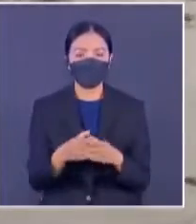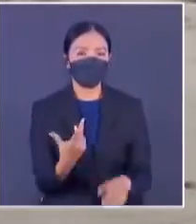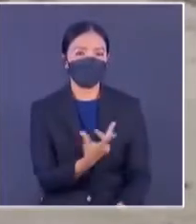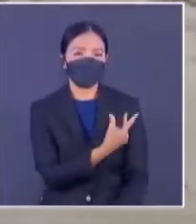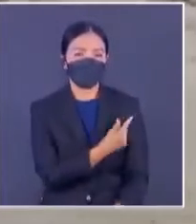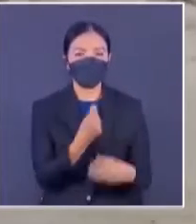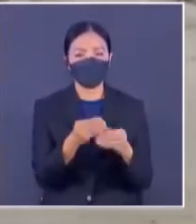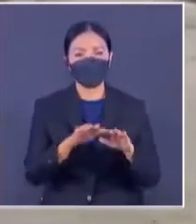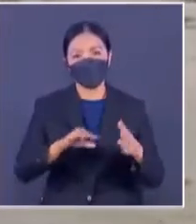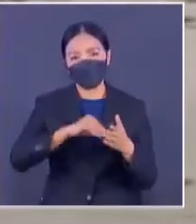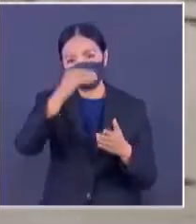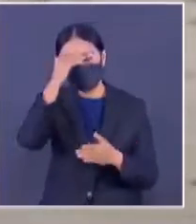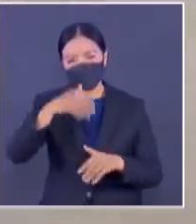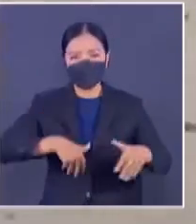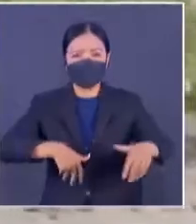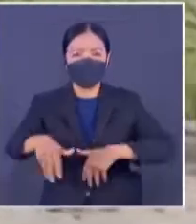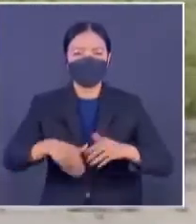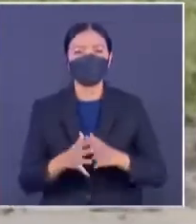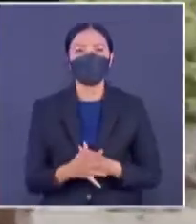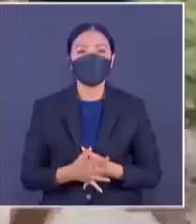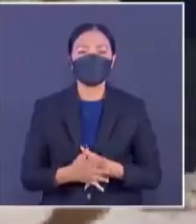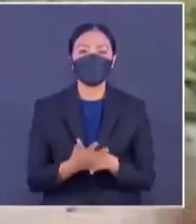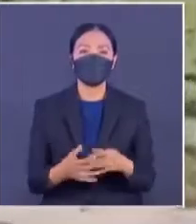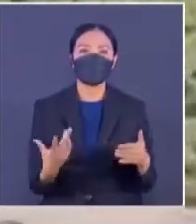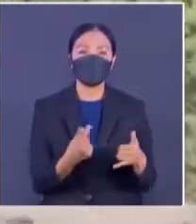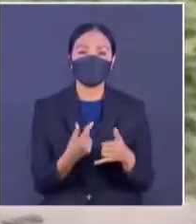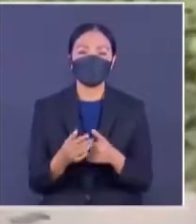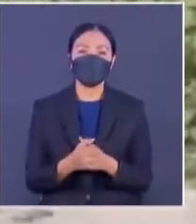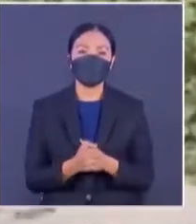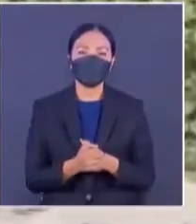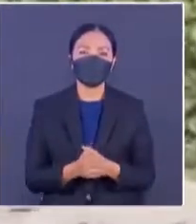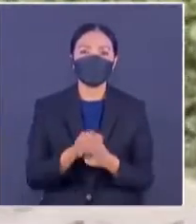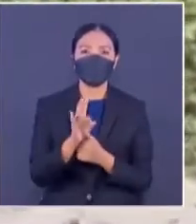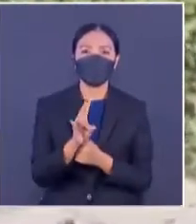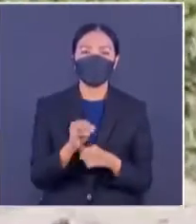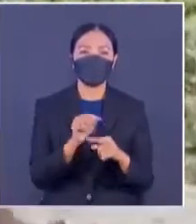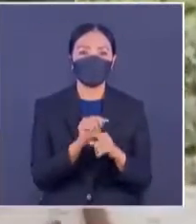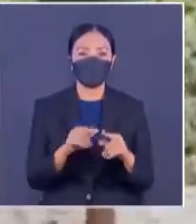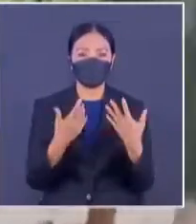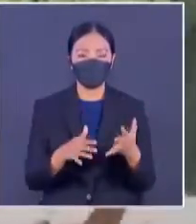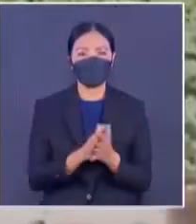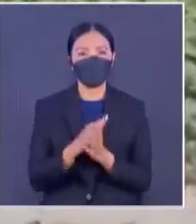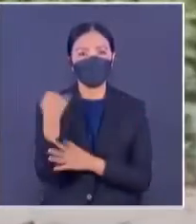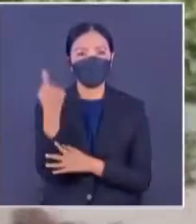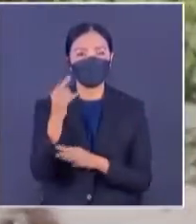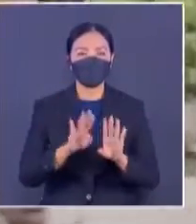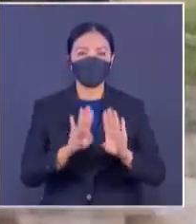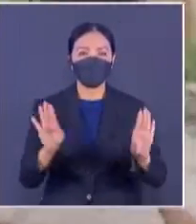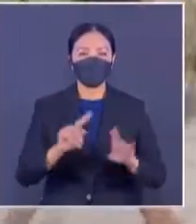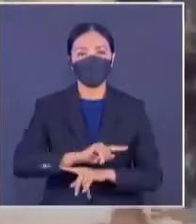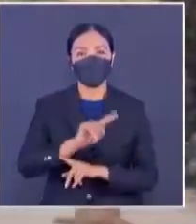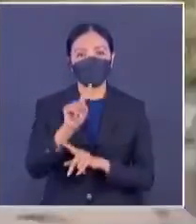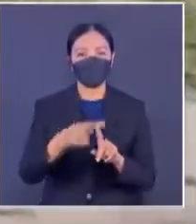คซีนให้กับเด็กนักเรียนและประชาชนนะครับเพื่อให้ได้รับวัคซีนกันอย่างน้อยร้อยละ70ก่อนที่จะเปิดการท่องเที่ยวในวันที่1ธันวาค